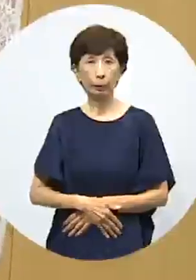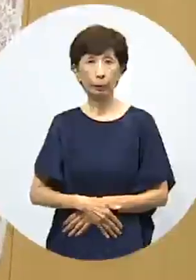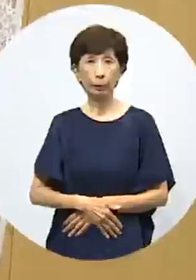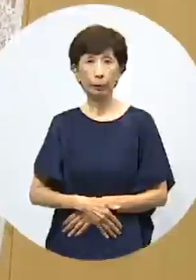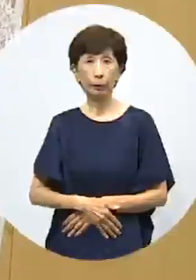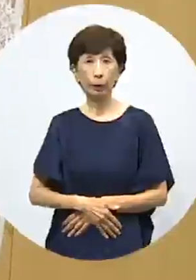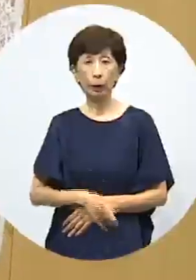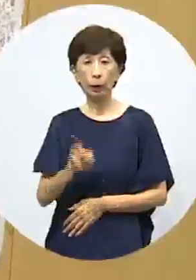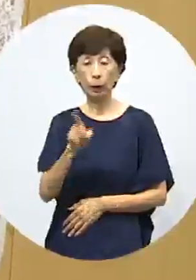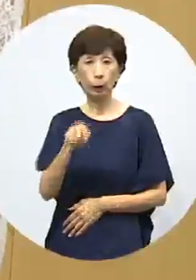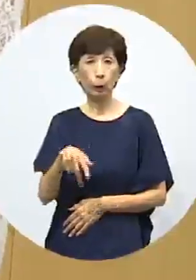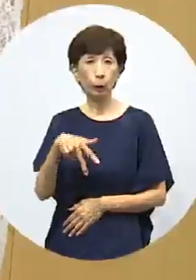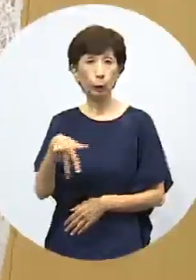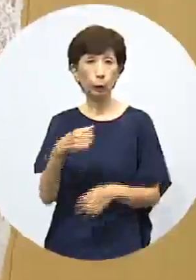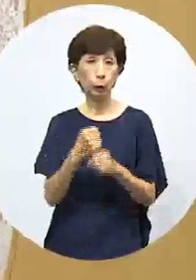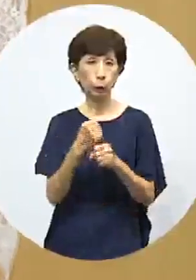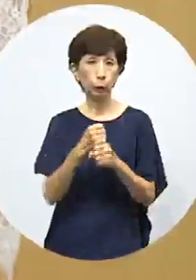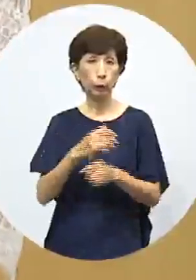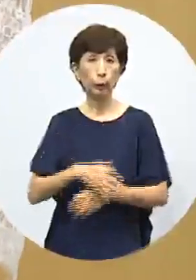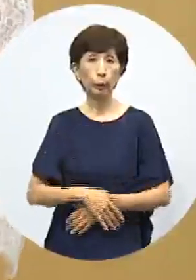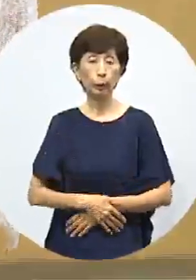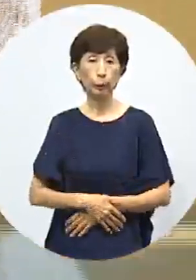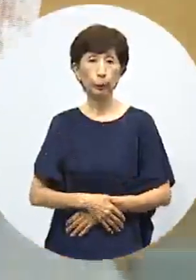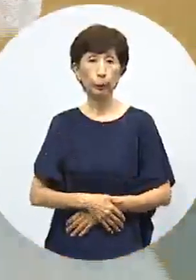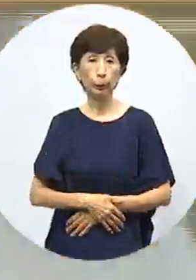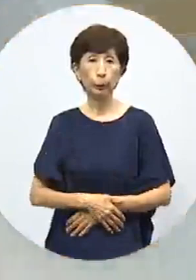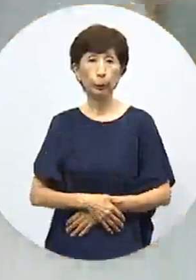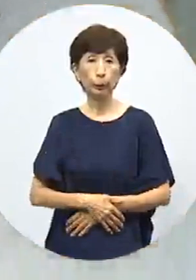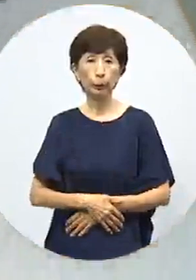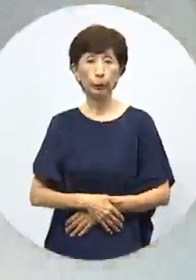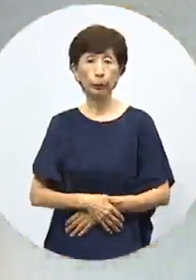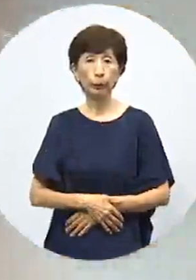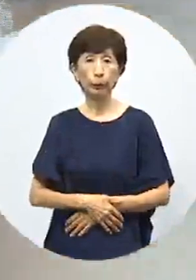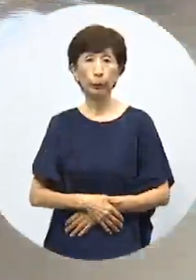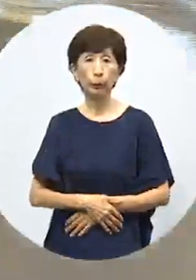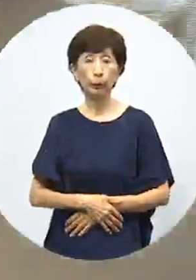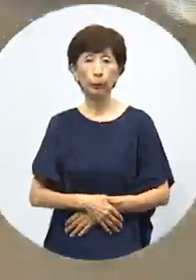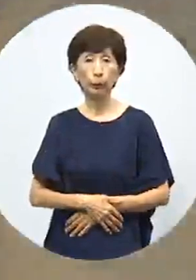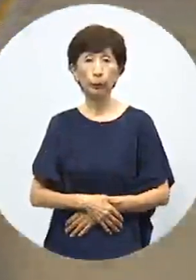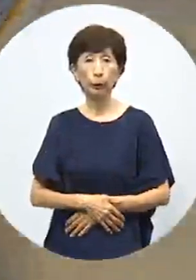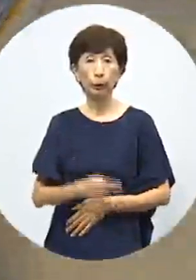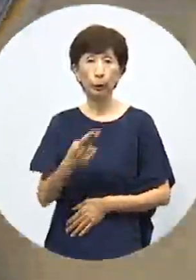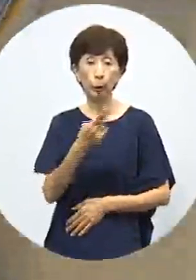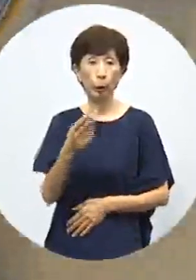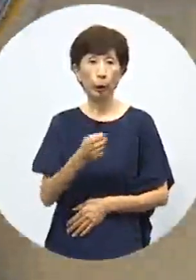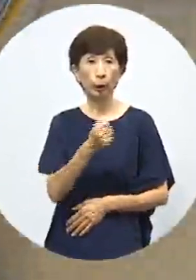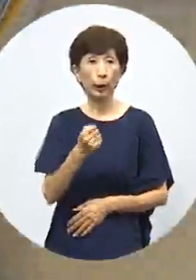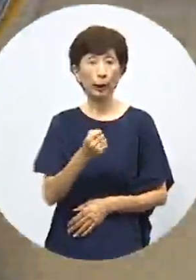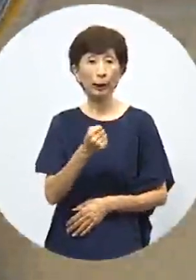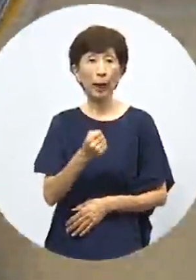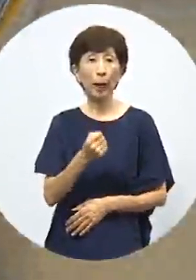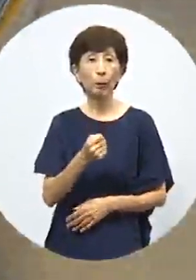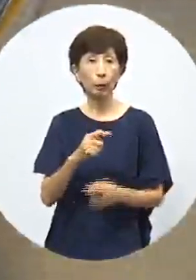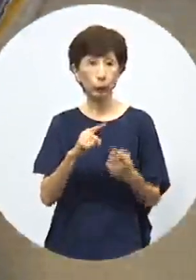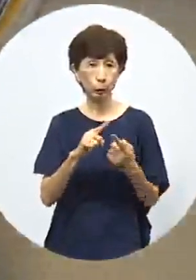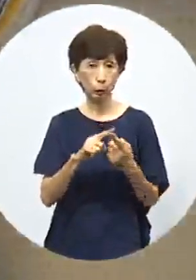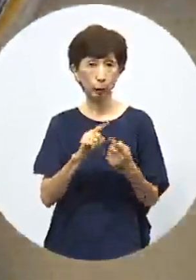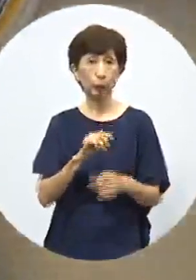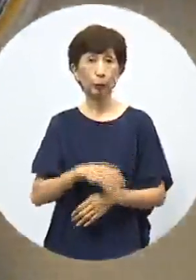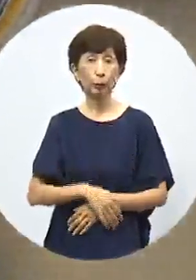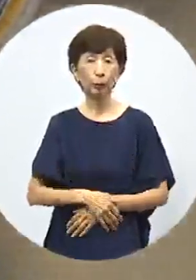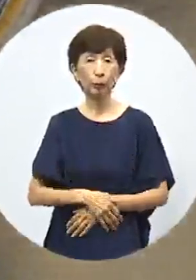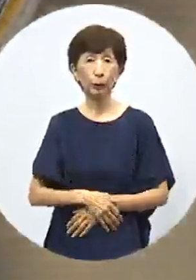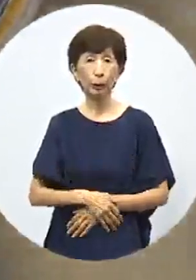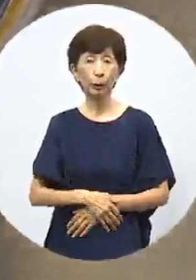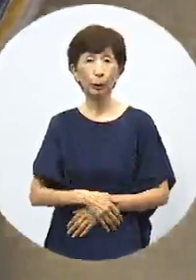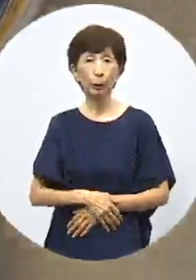次はチリソースを作っていきます。 はい、材料はこちら。 はい、ケチャップです。 はい、まずケチャップが入っ